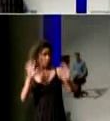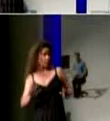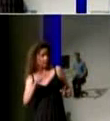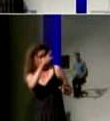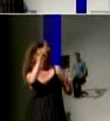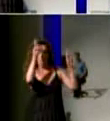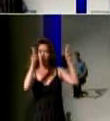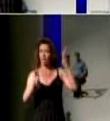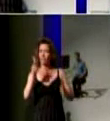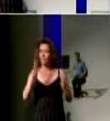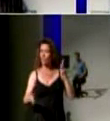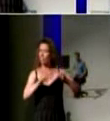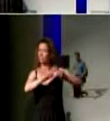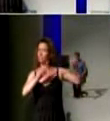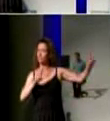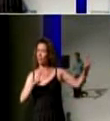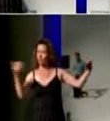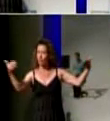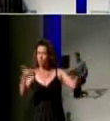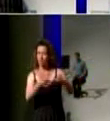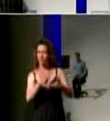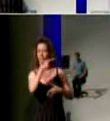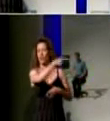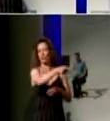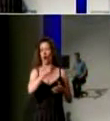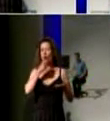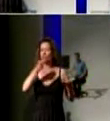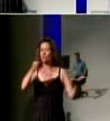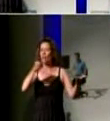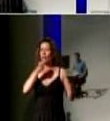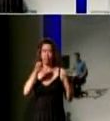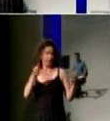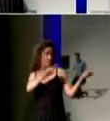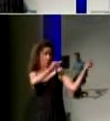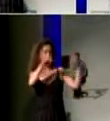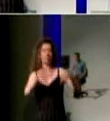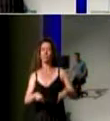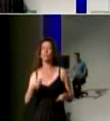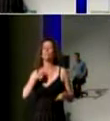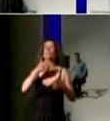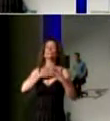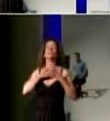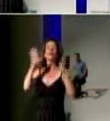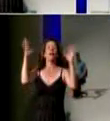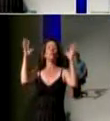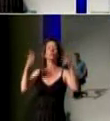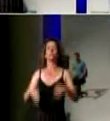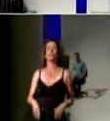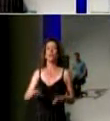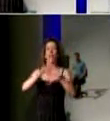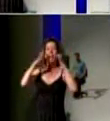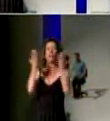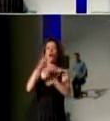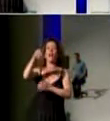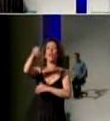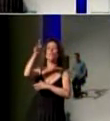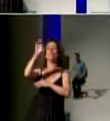qui sont différents et qui chantent. Ils vont venir chanter avec nous. J'aimerais que vous accueilliez la chorale Les Muses avec